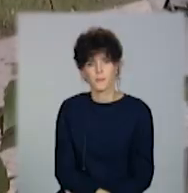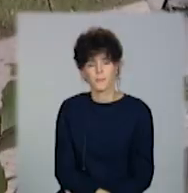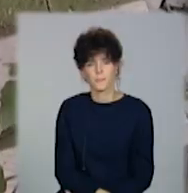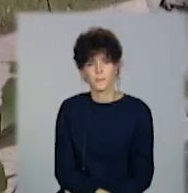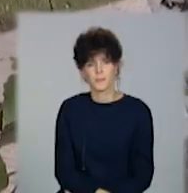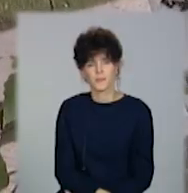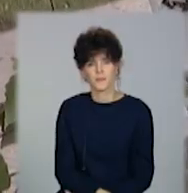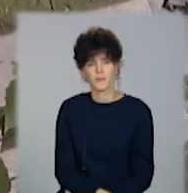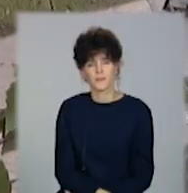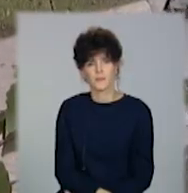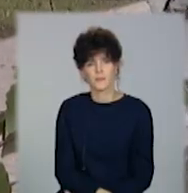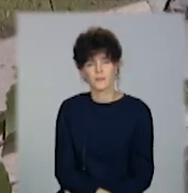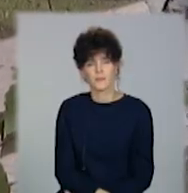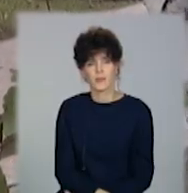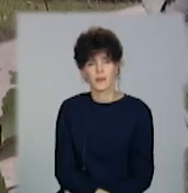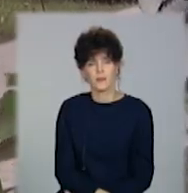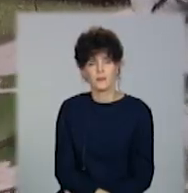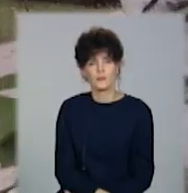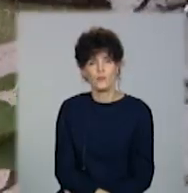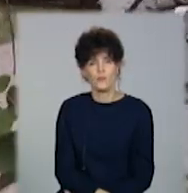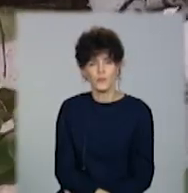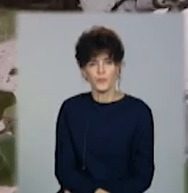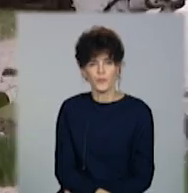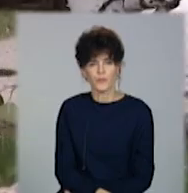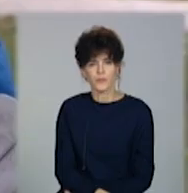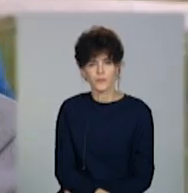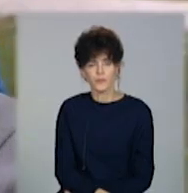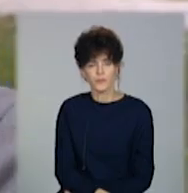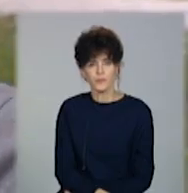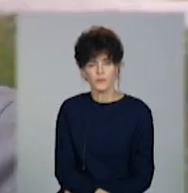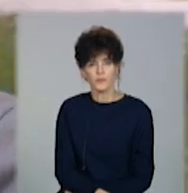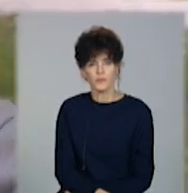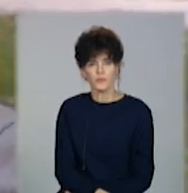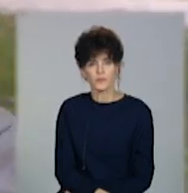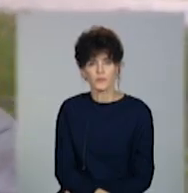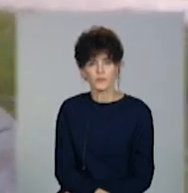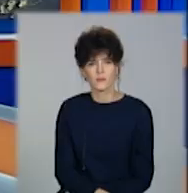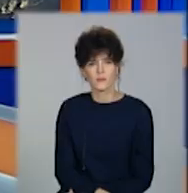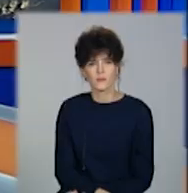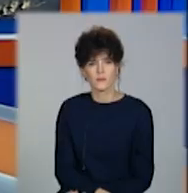зайки. Юлія Покідіна, Ростислав Сисоєв, Сергій Чакригін для телеканалу «Донбас».